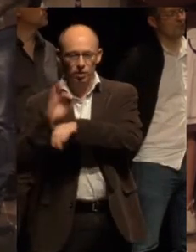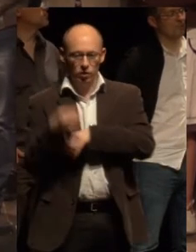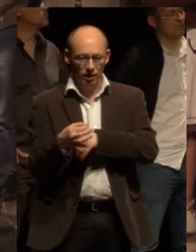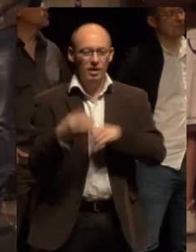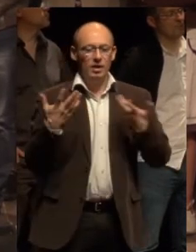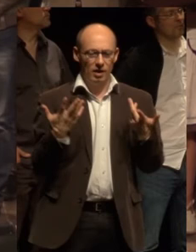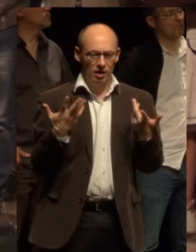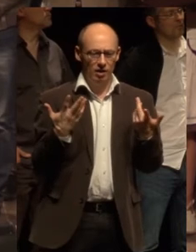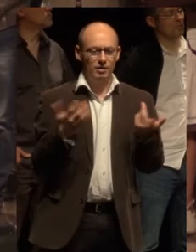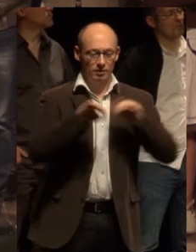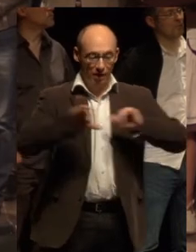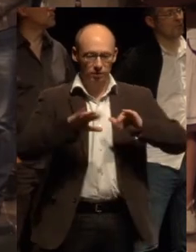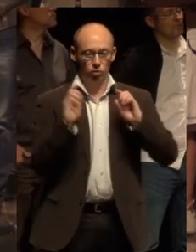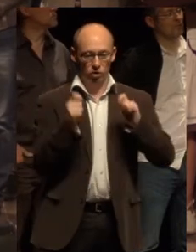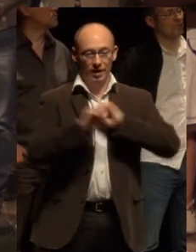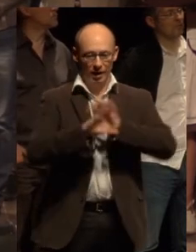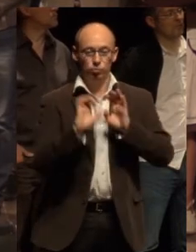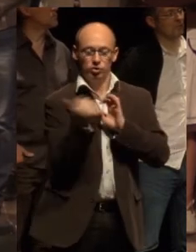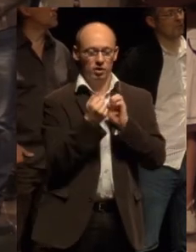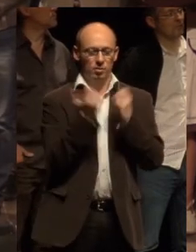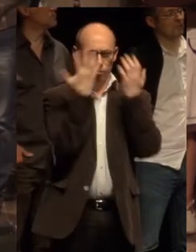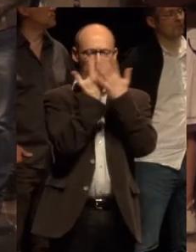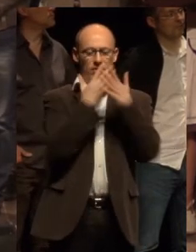et nous ferons vivre cette séparation claire.